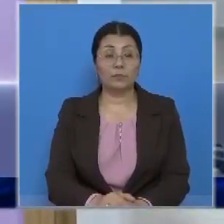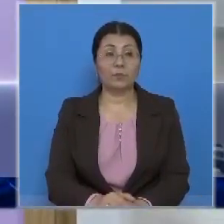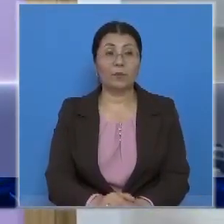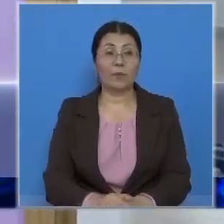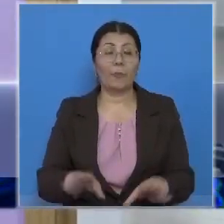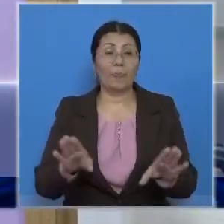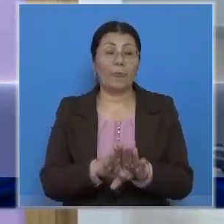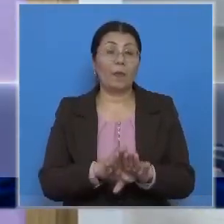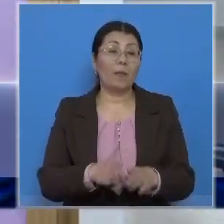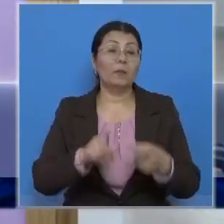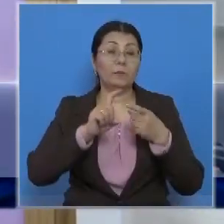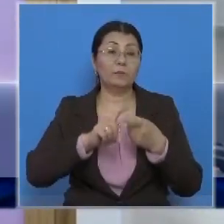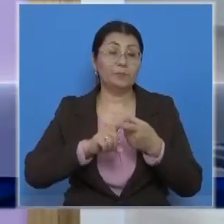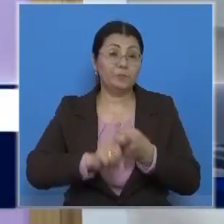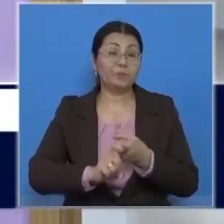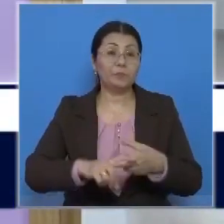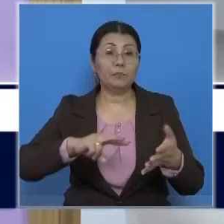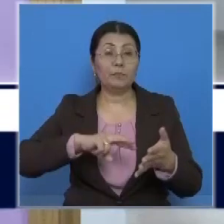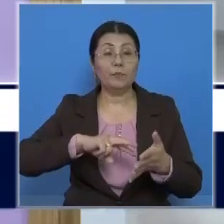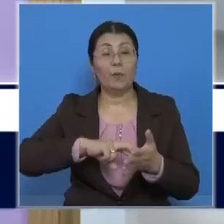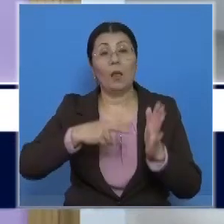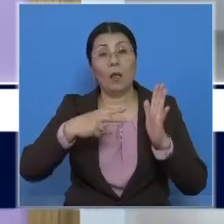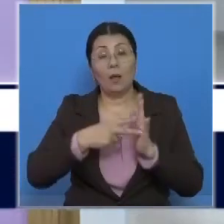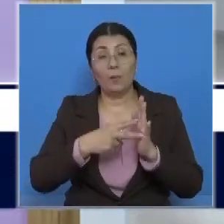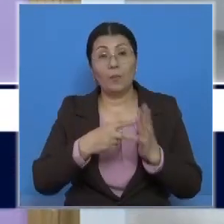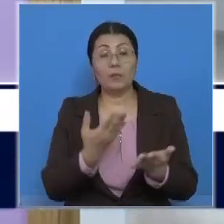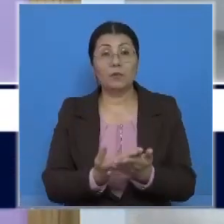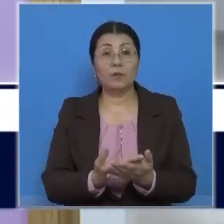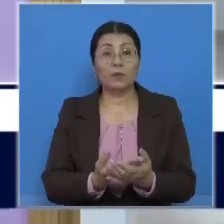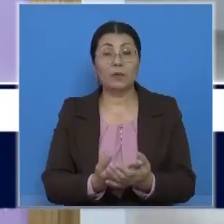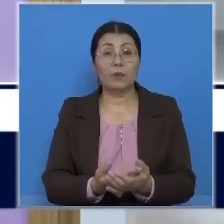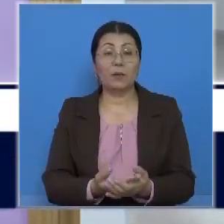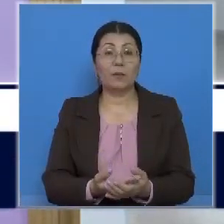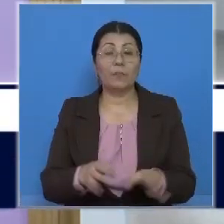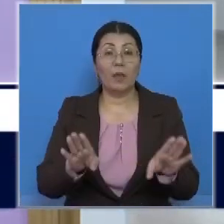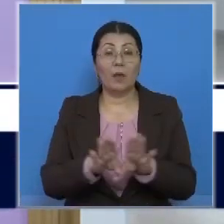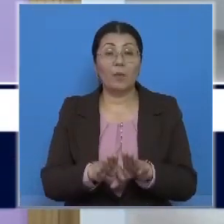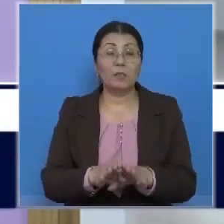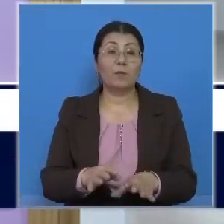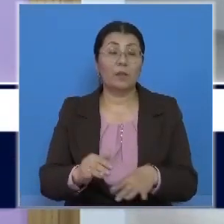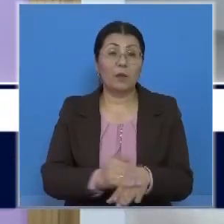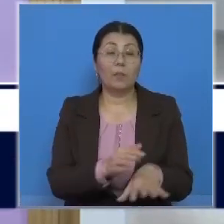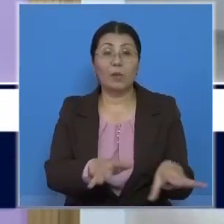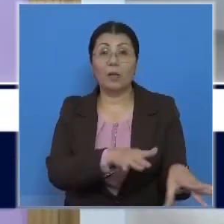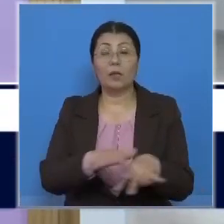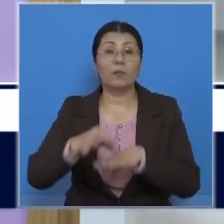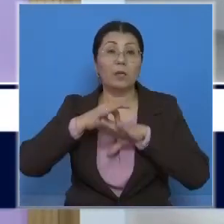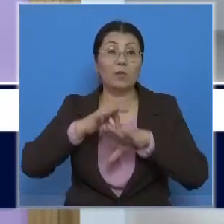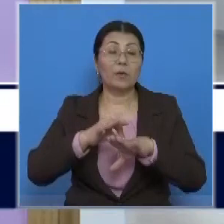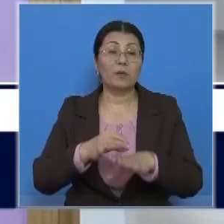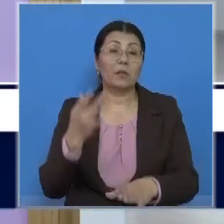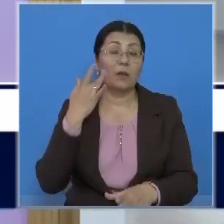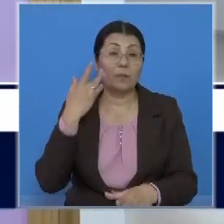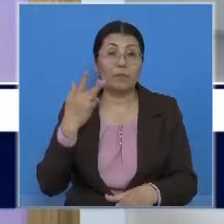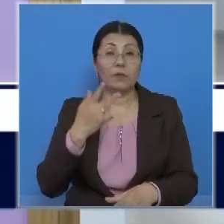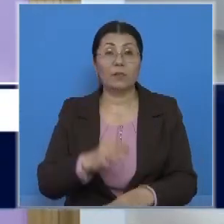В соответствии утвержденных планов имиджевого и идеологического характера, аналогичная благотворительная акция проводится на планомерной